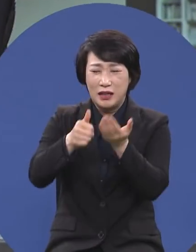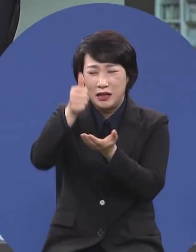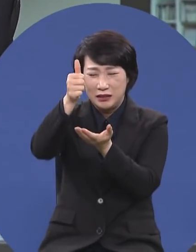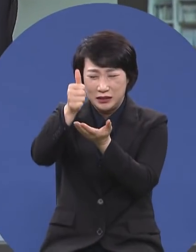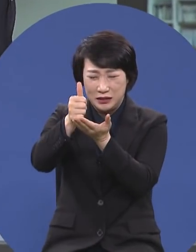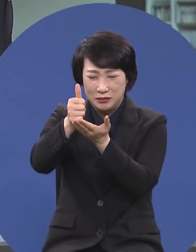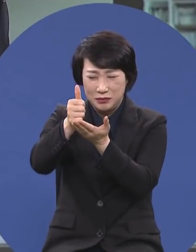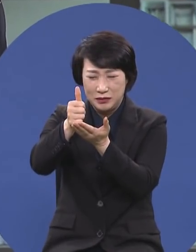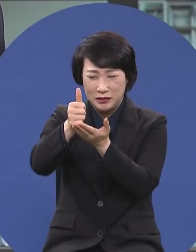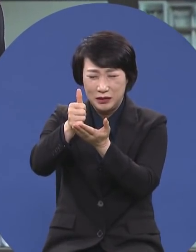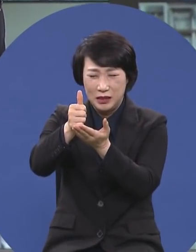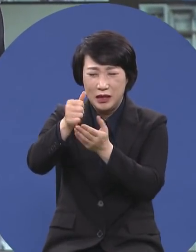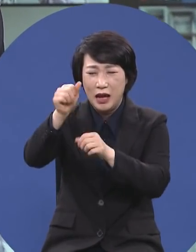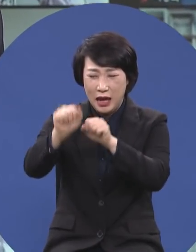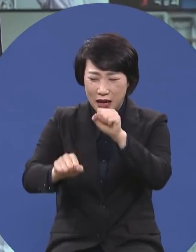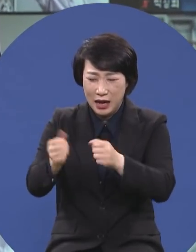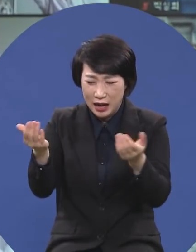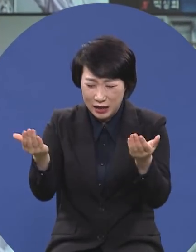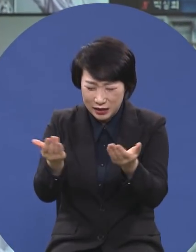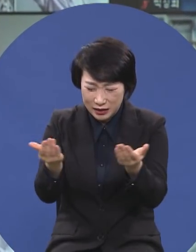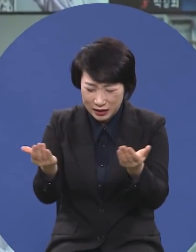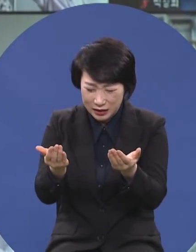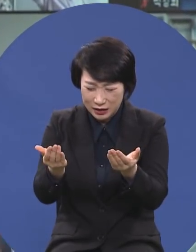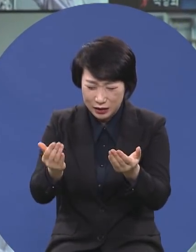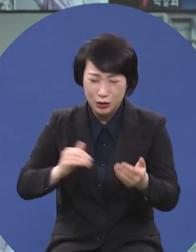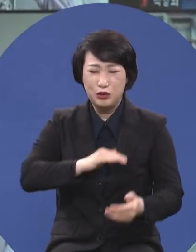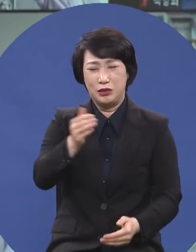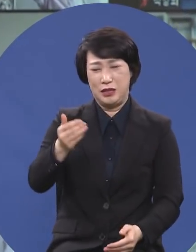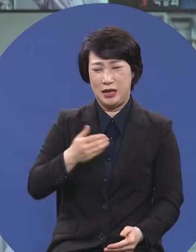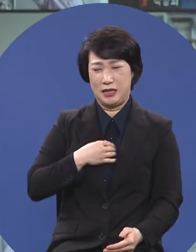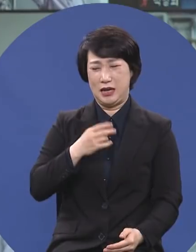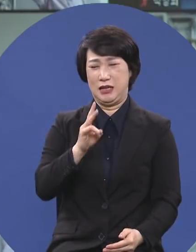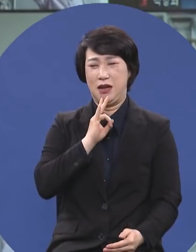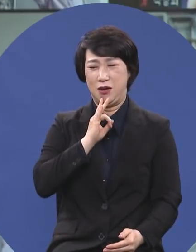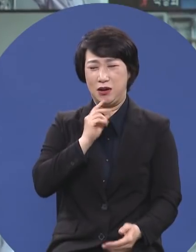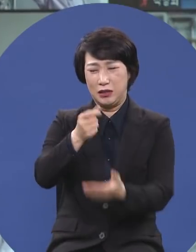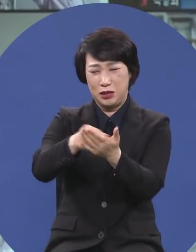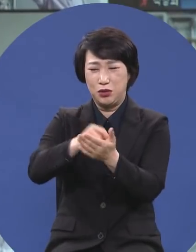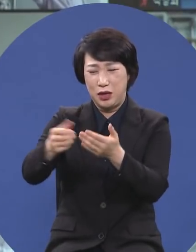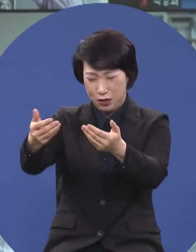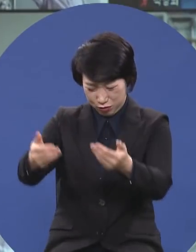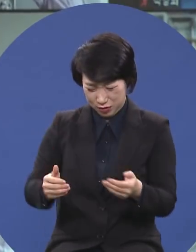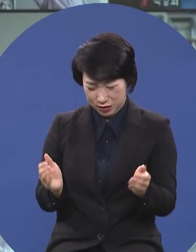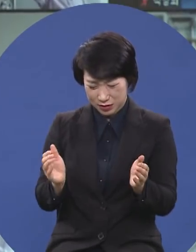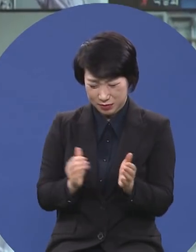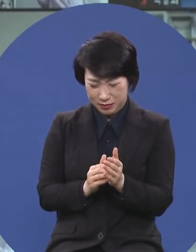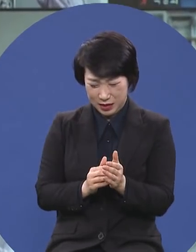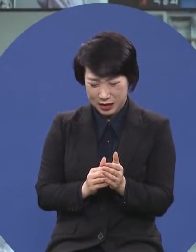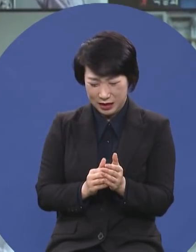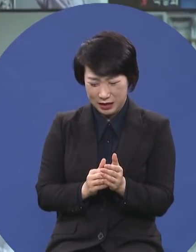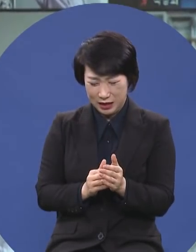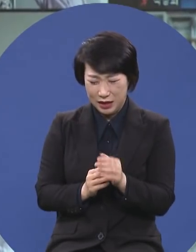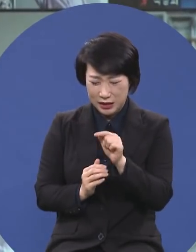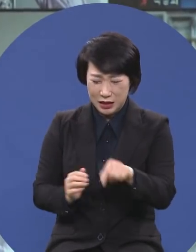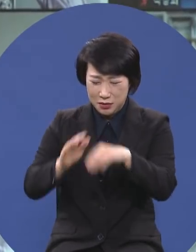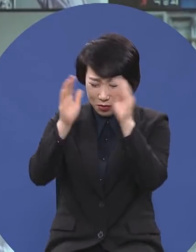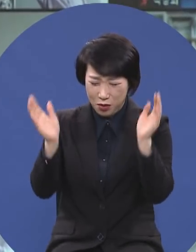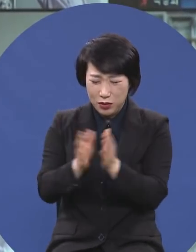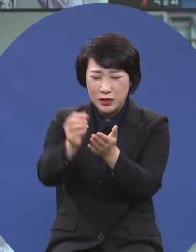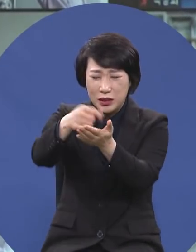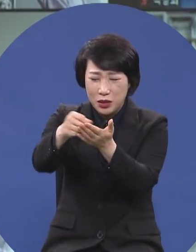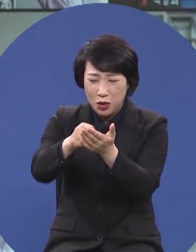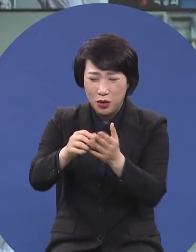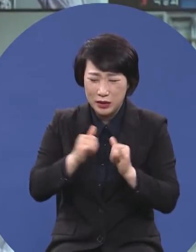하나님은 하셔야 할 일을 우리에게 예언으로 기록하셨고, 그 모든